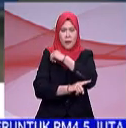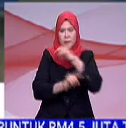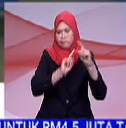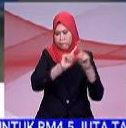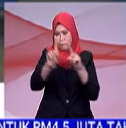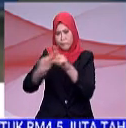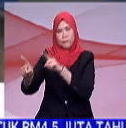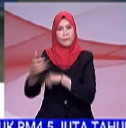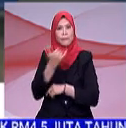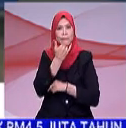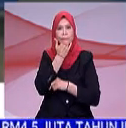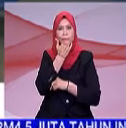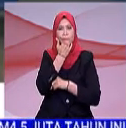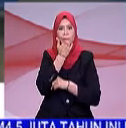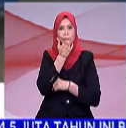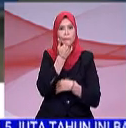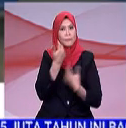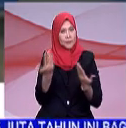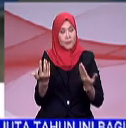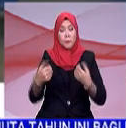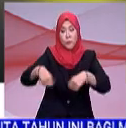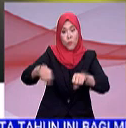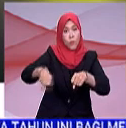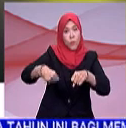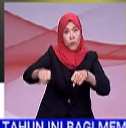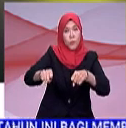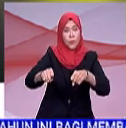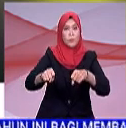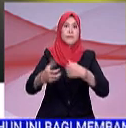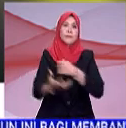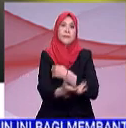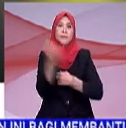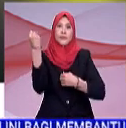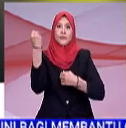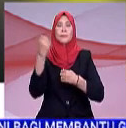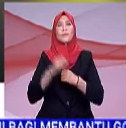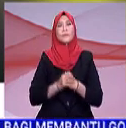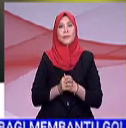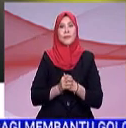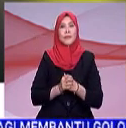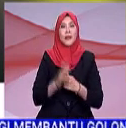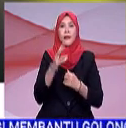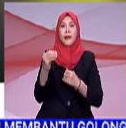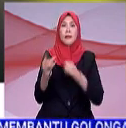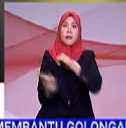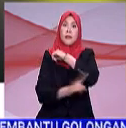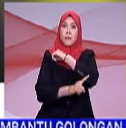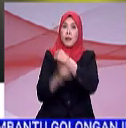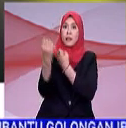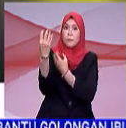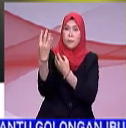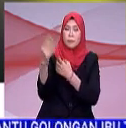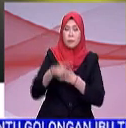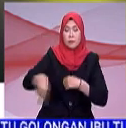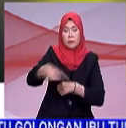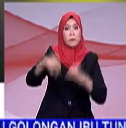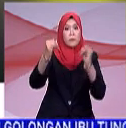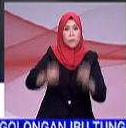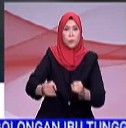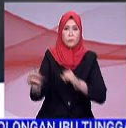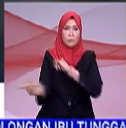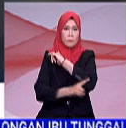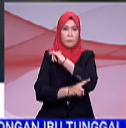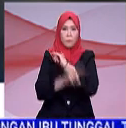pelbagai kesalahan trafik. Sebuah motosikal turut disita. Selain di saman trafik, kesemua individu terbabit turut